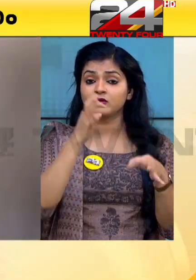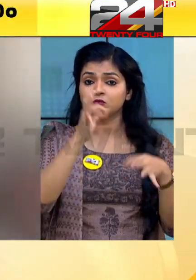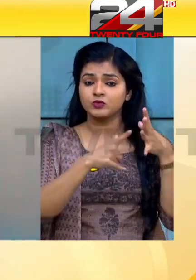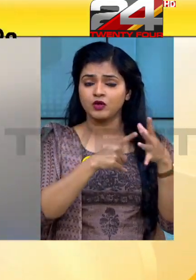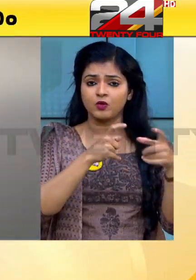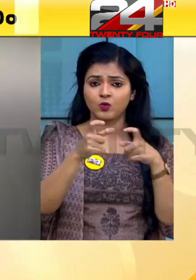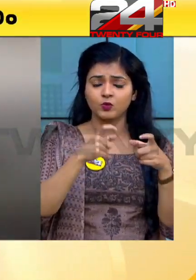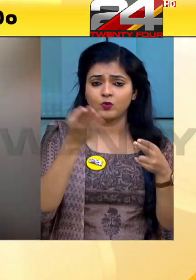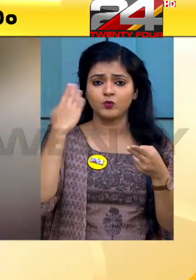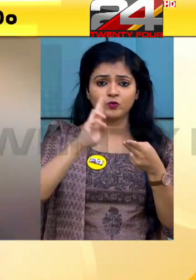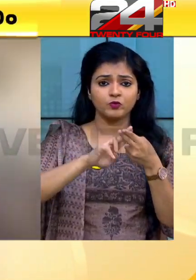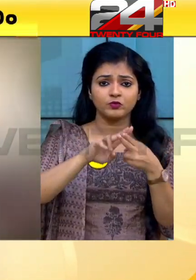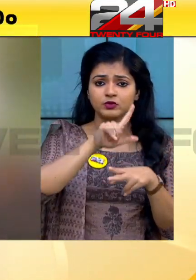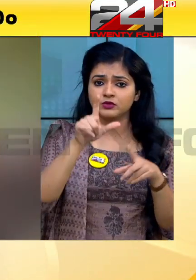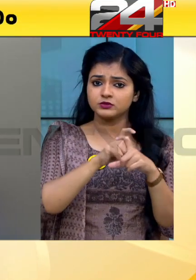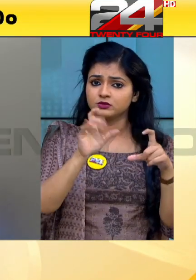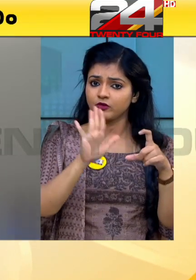ഉണ്ടാവുന്നതല്ലേ? അത്തരത്തിലുള്ള